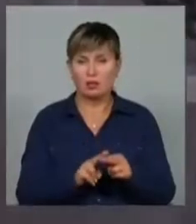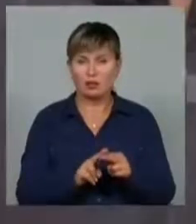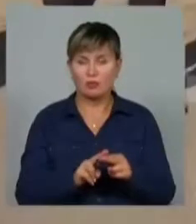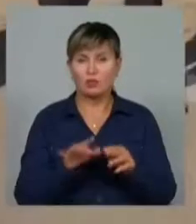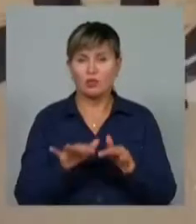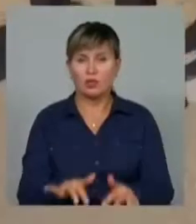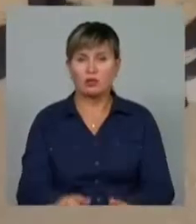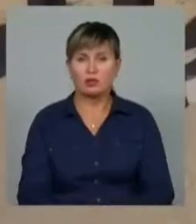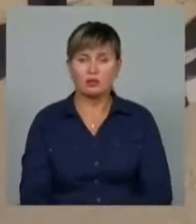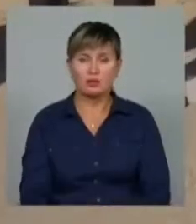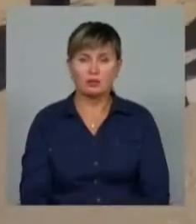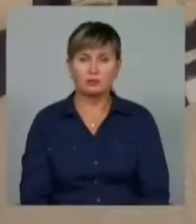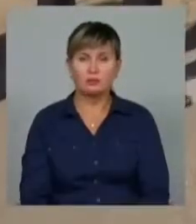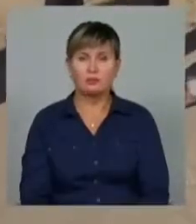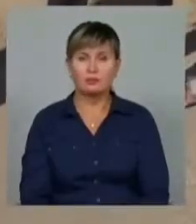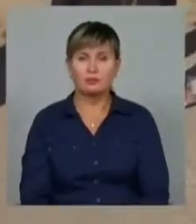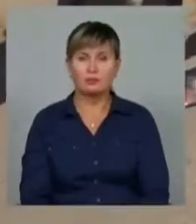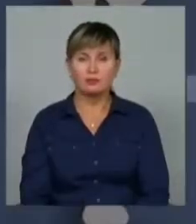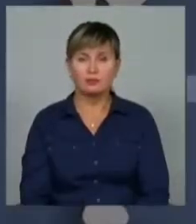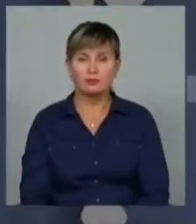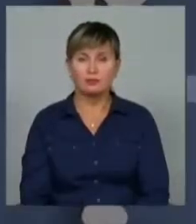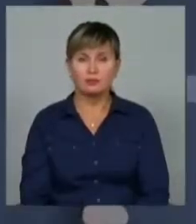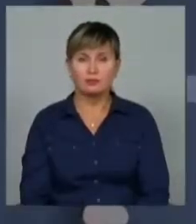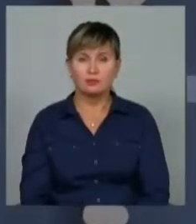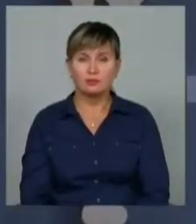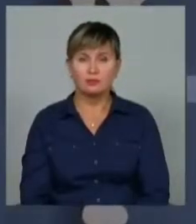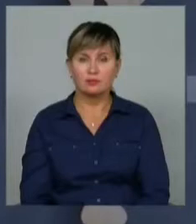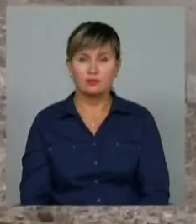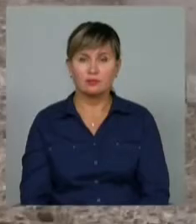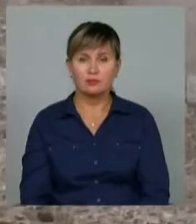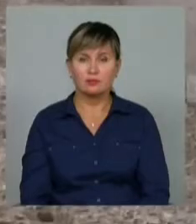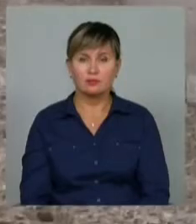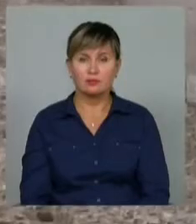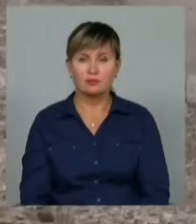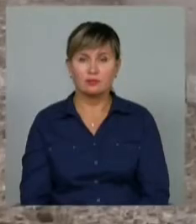нашумевшему делу. Айдана Нураш, Раимбек Сафиолла, Айбек Байзак, телеканал Алматы, Атырауская область.